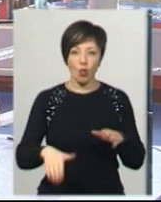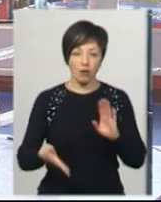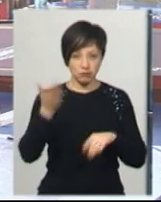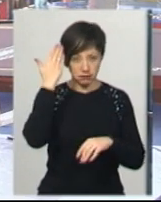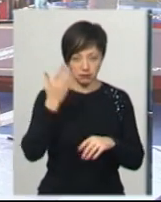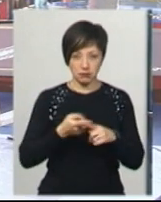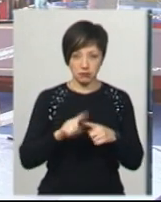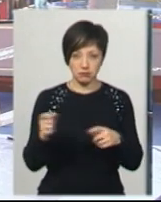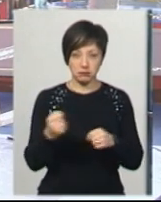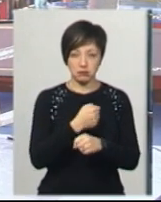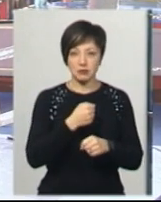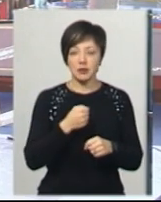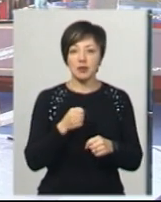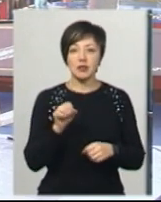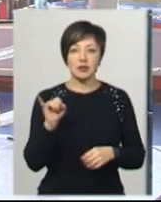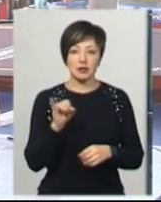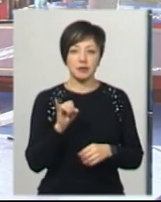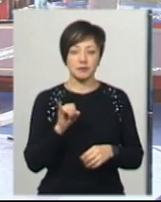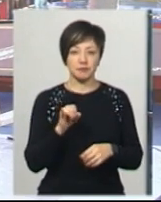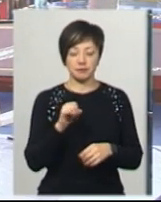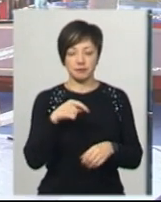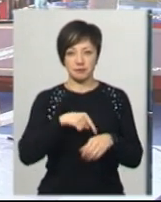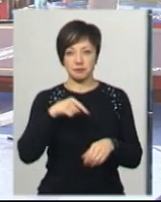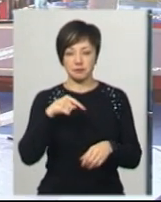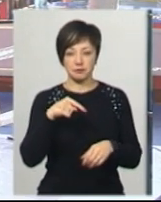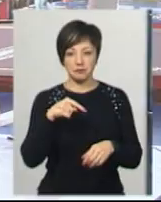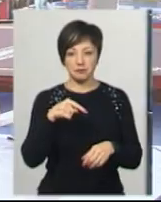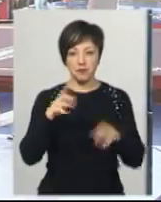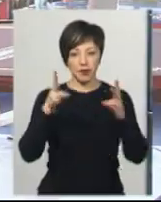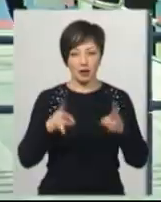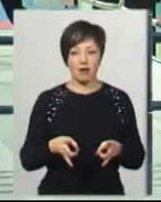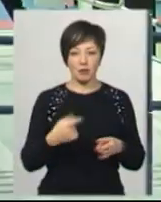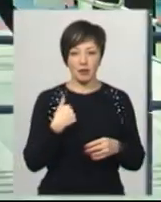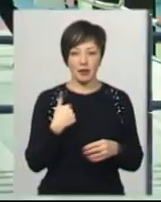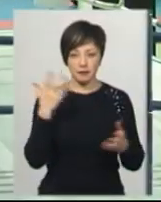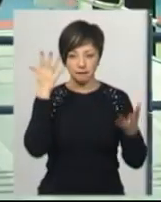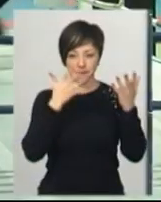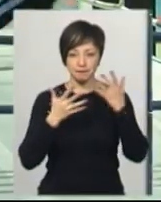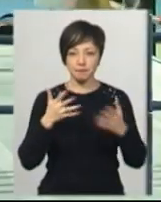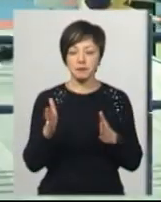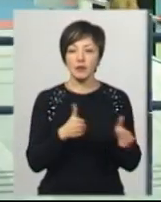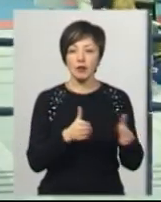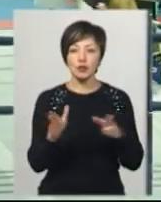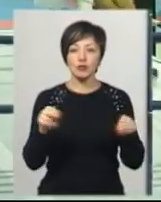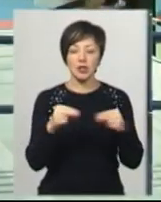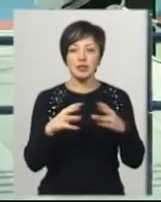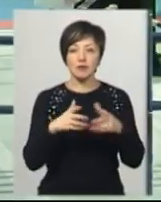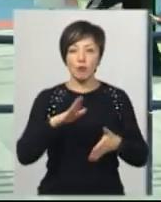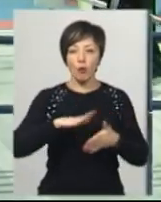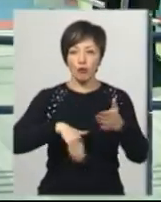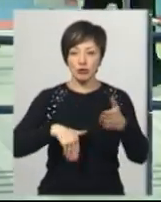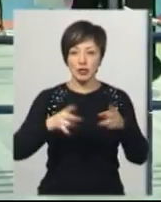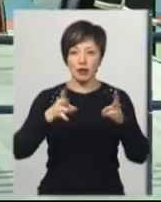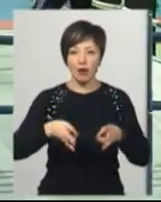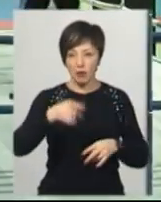який задав, так скажу, непоганої травми для мене. Підготовка до чемпіонату світу через пропущені через